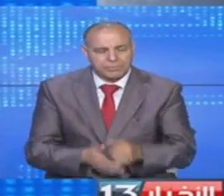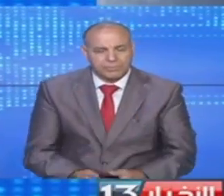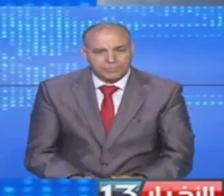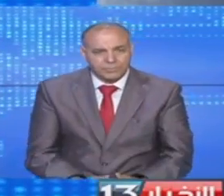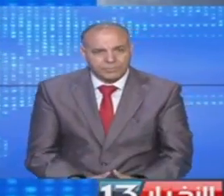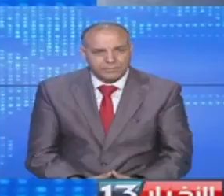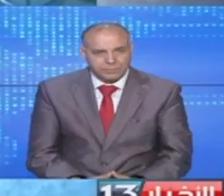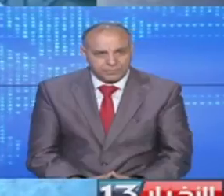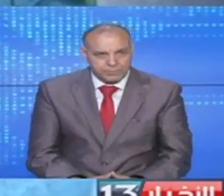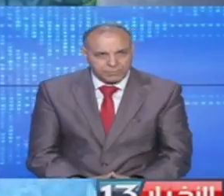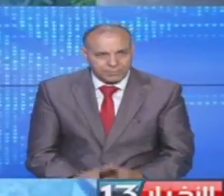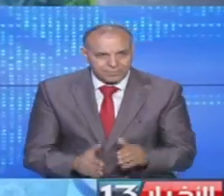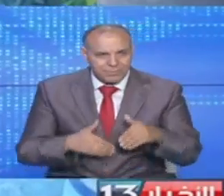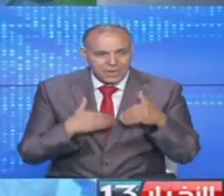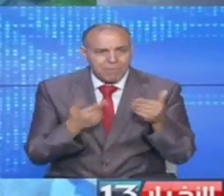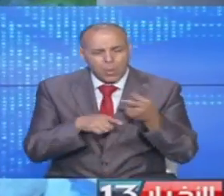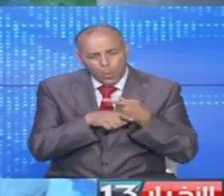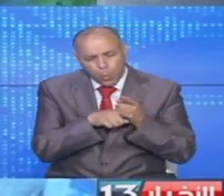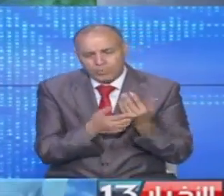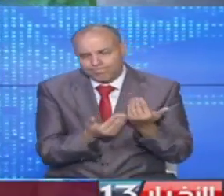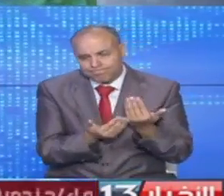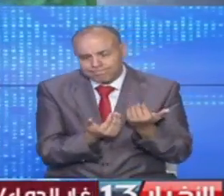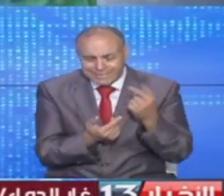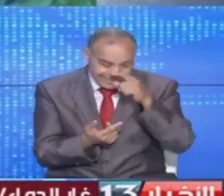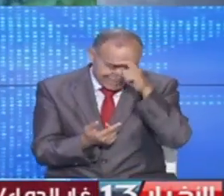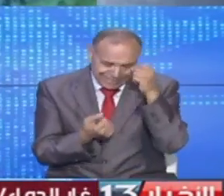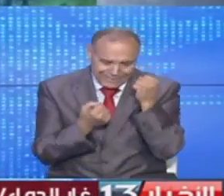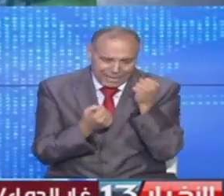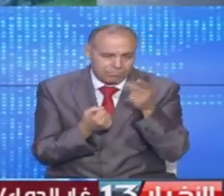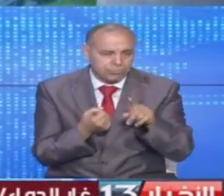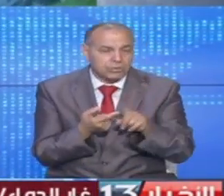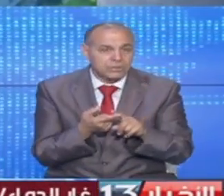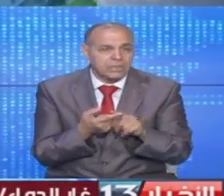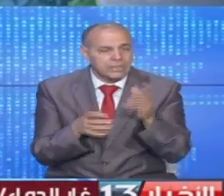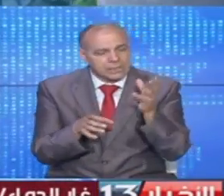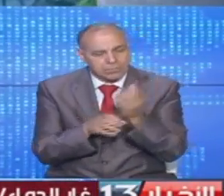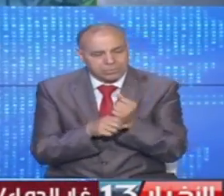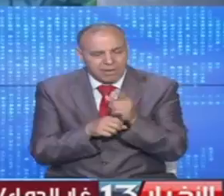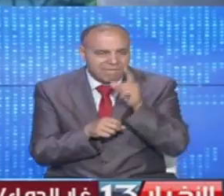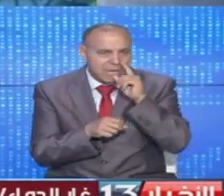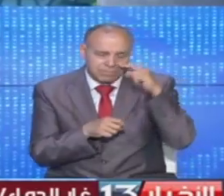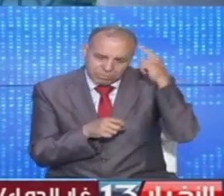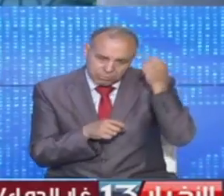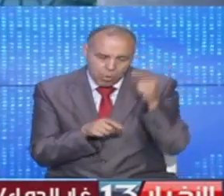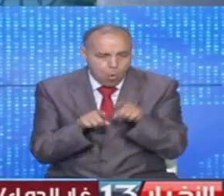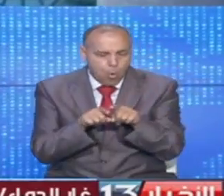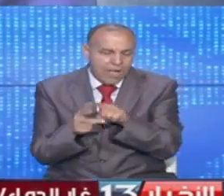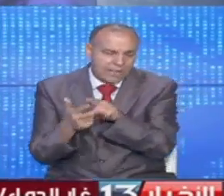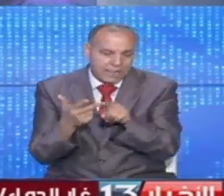الخصوصية. بعد طول انتظار ومعاناة حقيقية، تحقق حلم رازية الوشتاتي